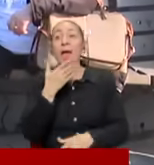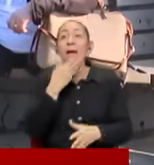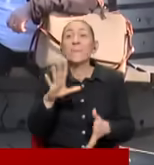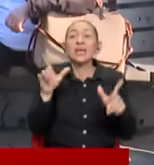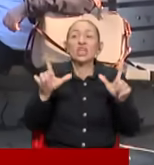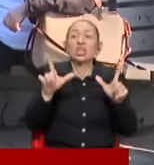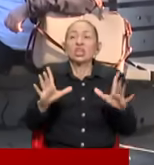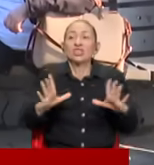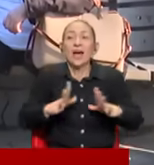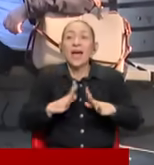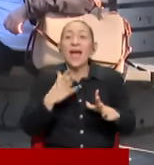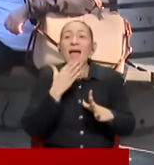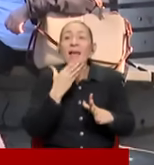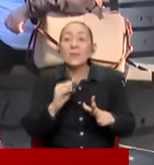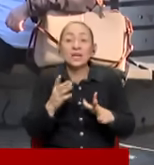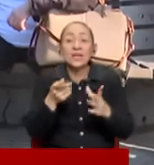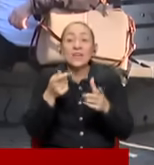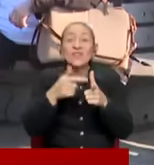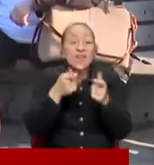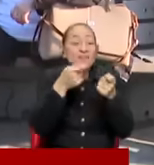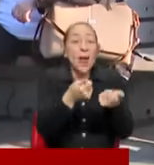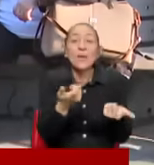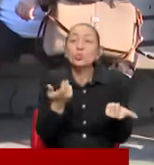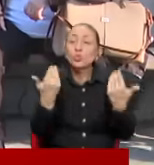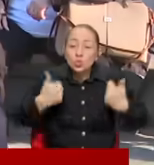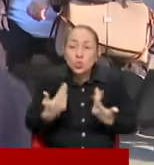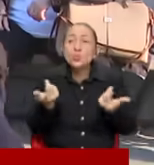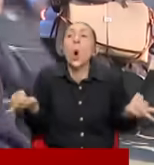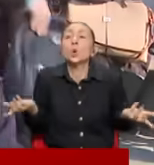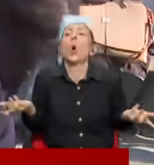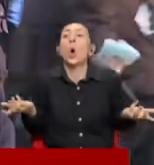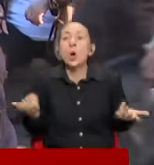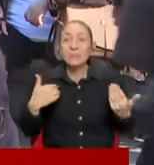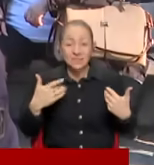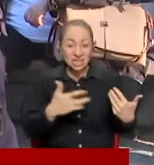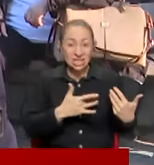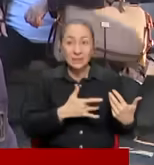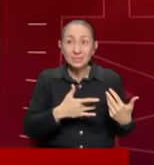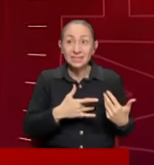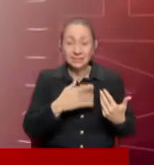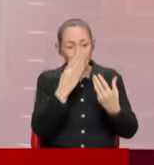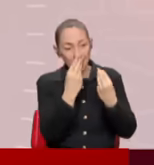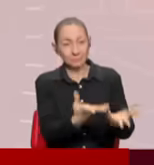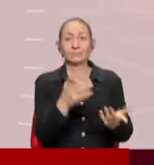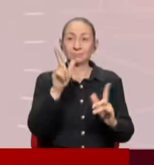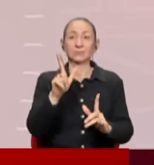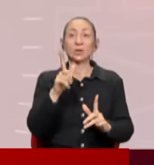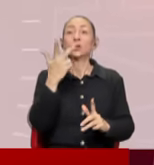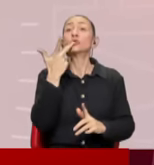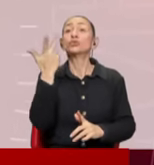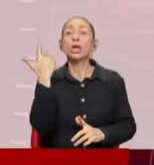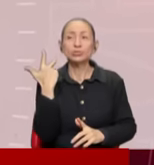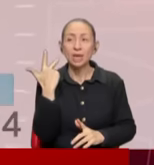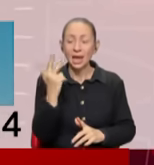zaten ihtiyacı var. Emekli fitre vermeye şeyi yok ama bu canımızın zekatıdır. Çok değil. 3 yıl